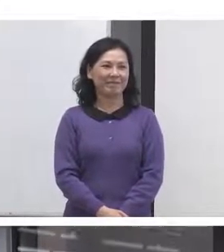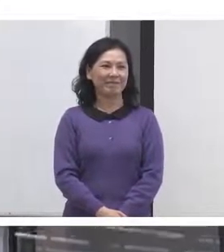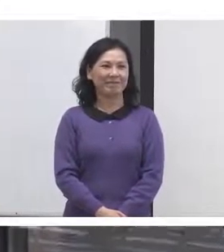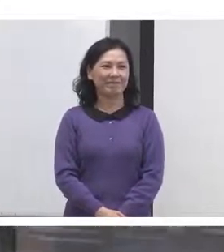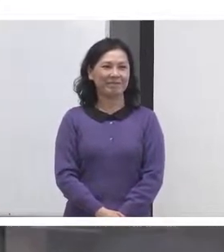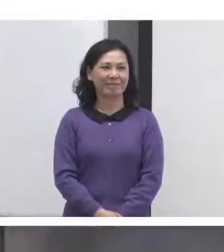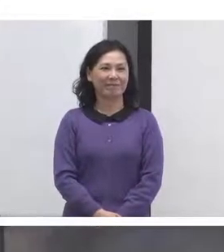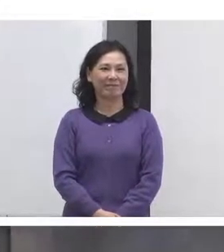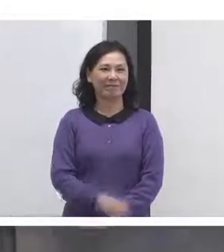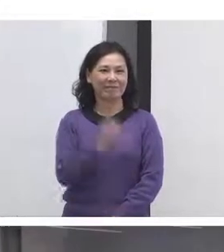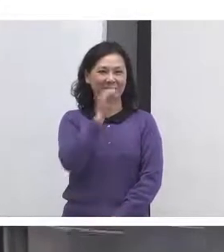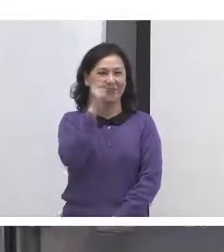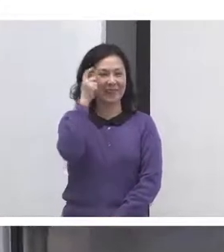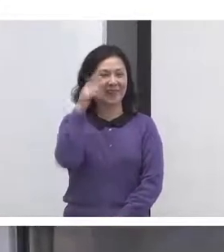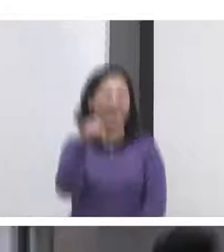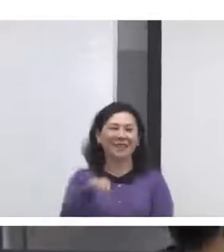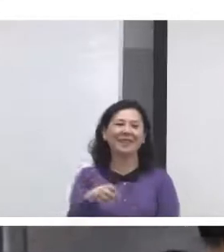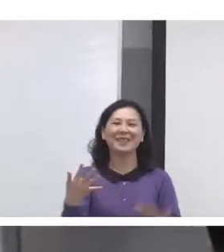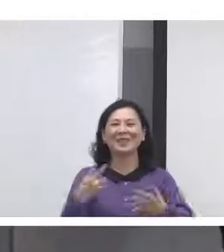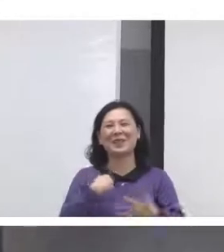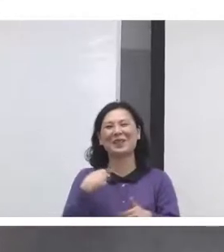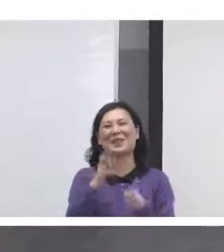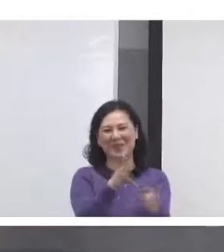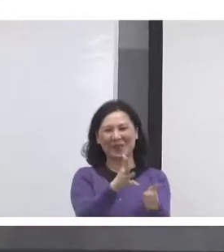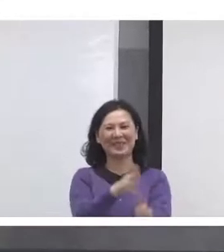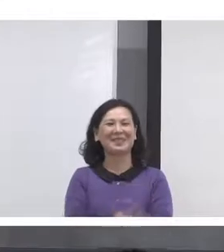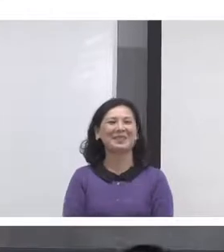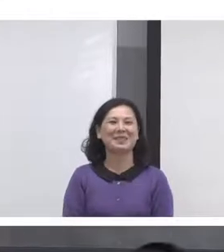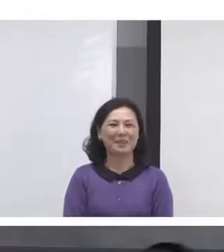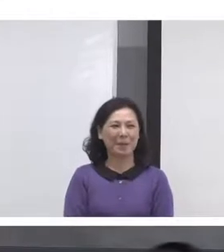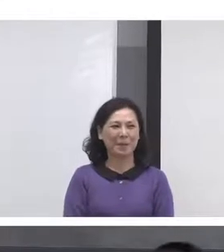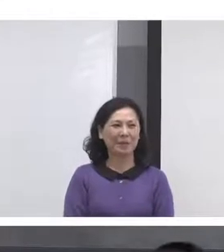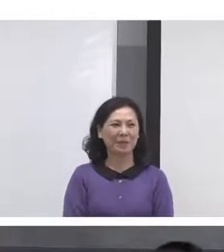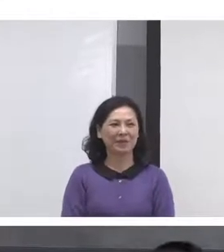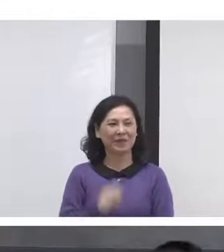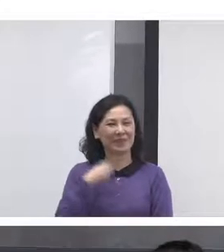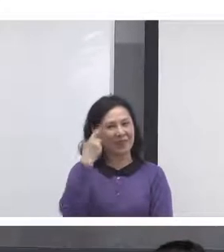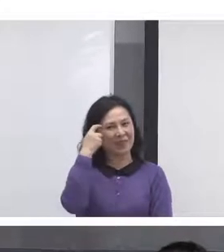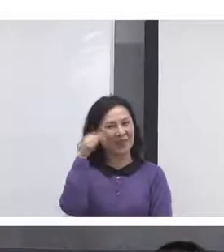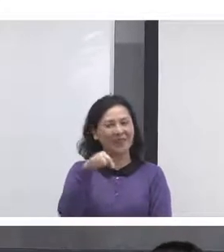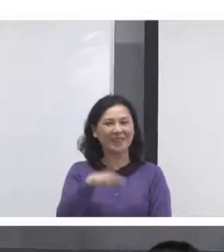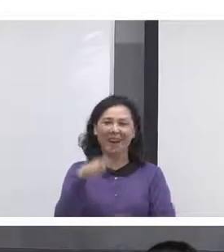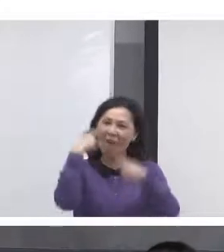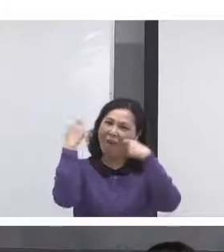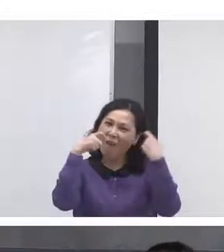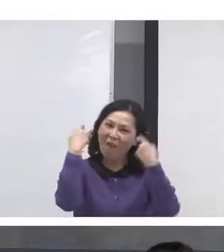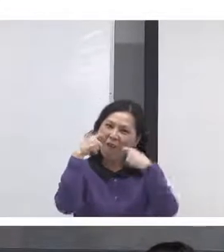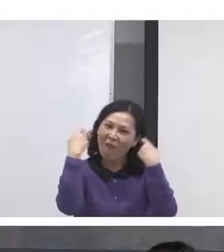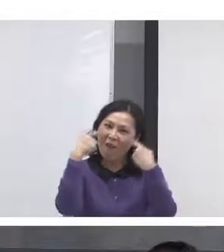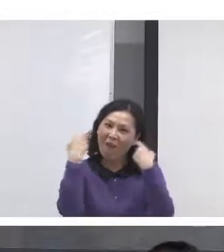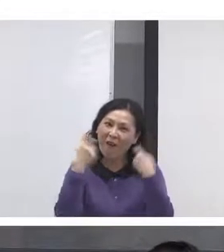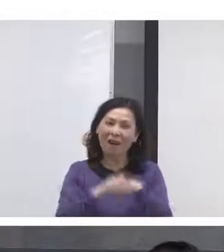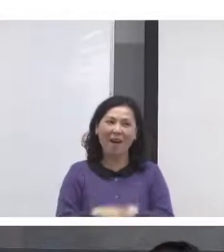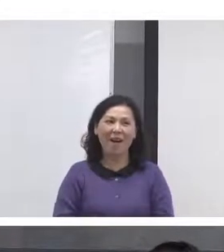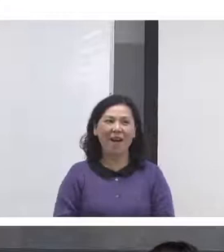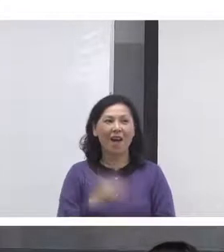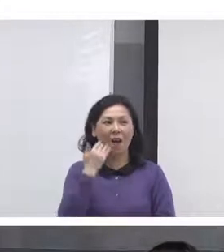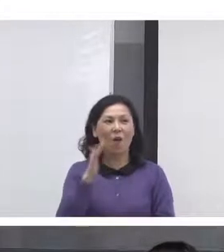就是不好意思，因为这个问题是我问的，所以我就觉得会蛮好奇，就是如果今